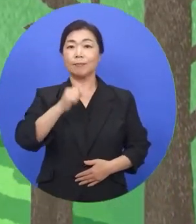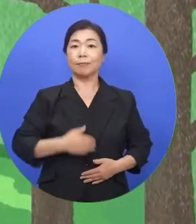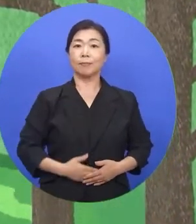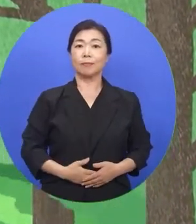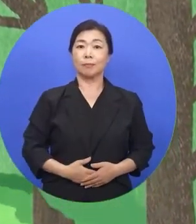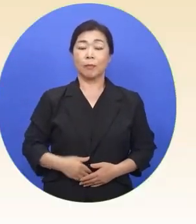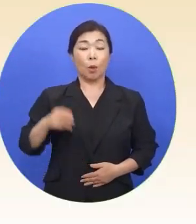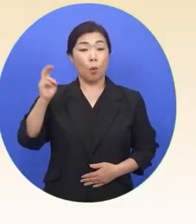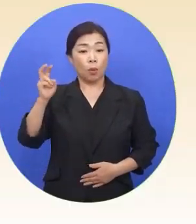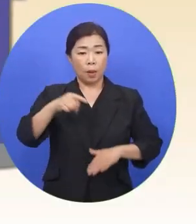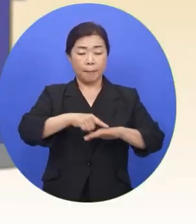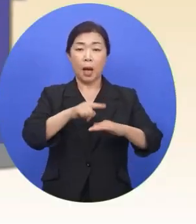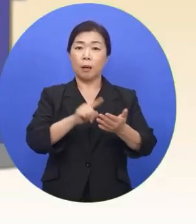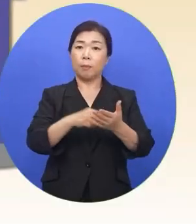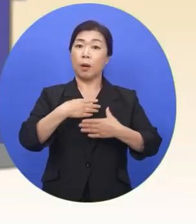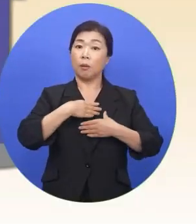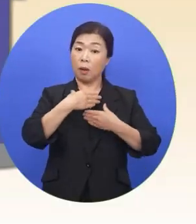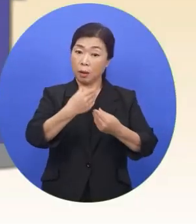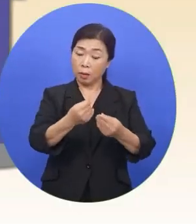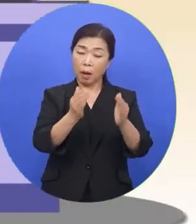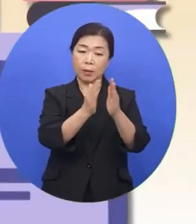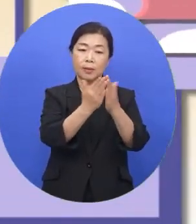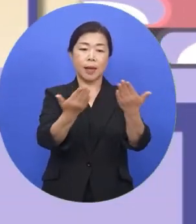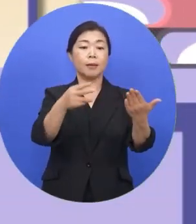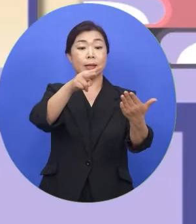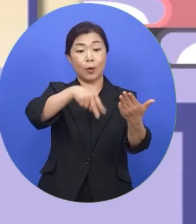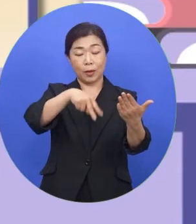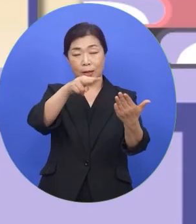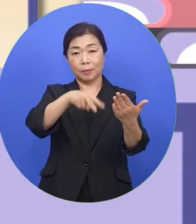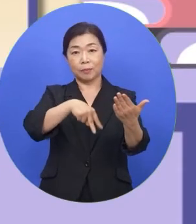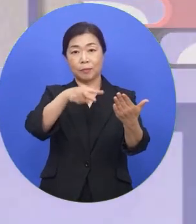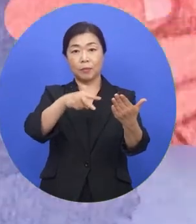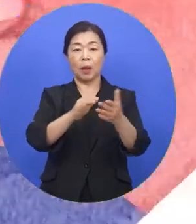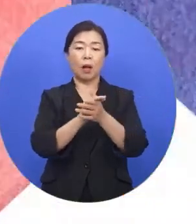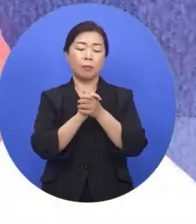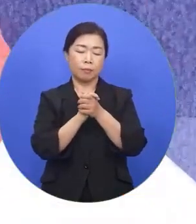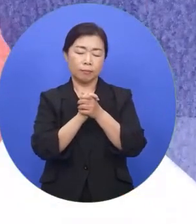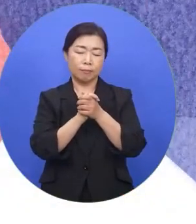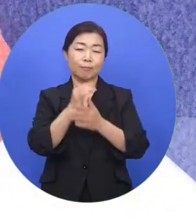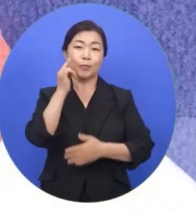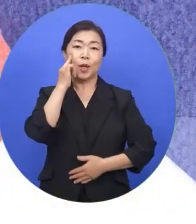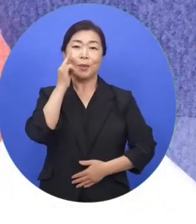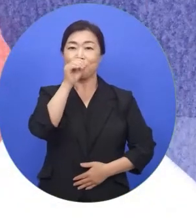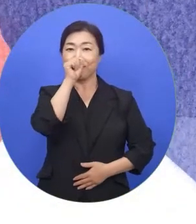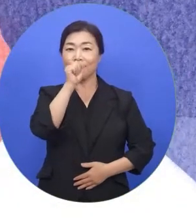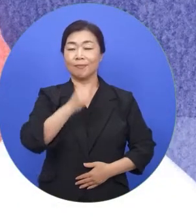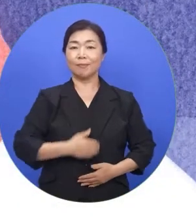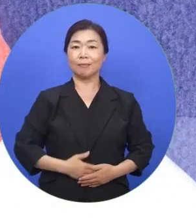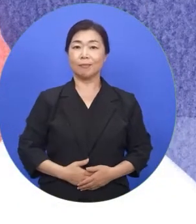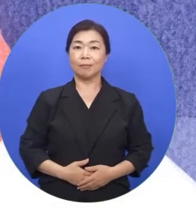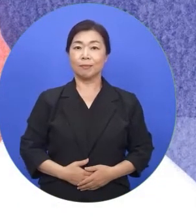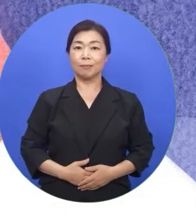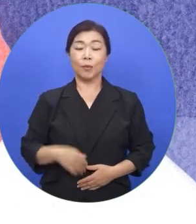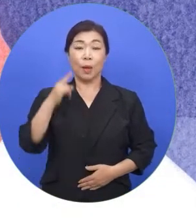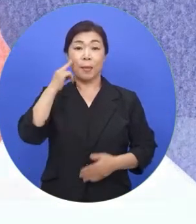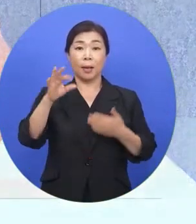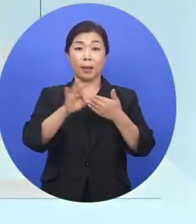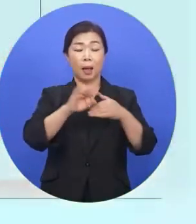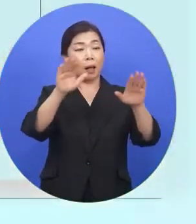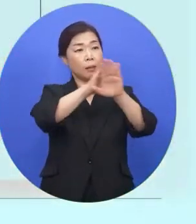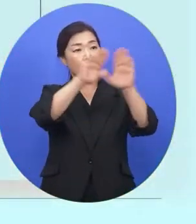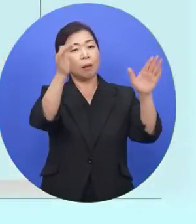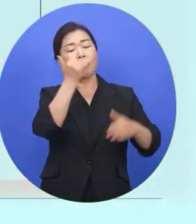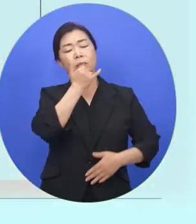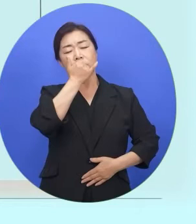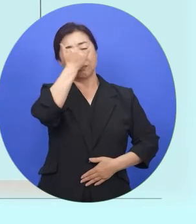좋아요. 혹은 마음을 편안하게 하는 책을 읽거나 기도를 해보는 것도 좋습니다.